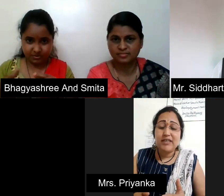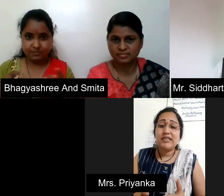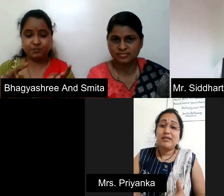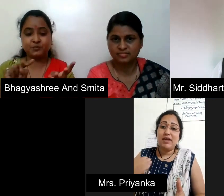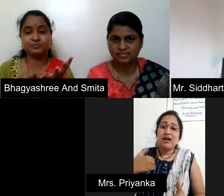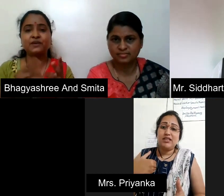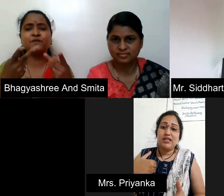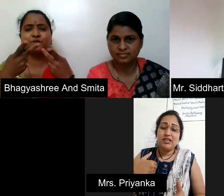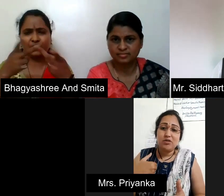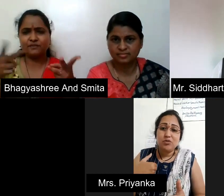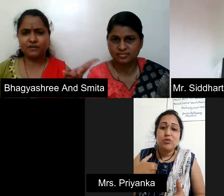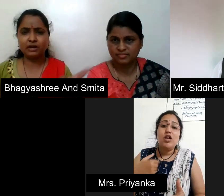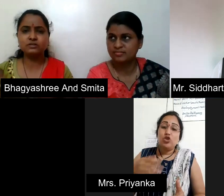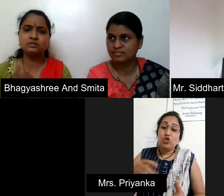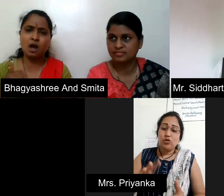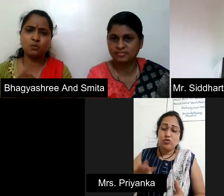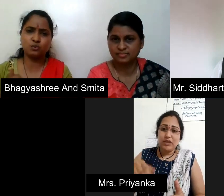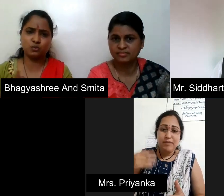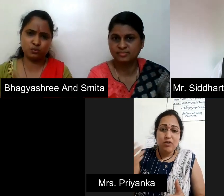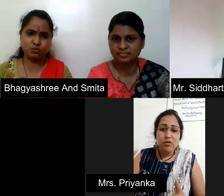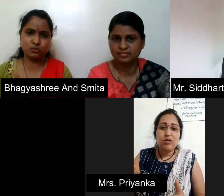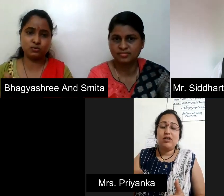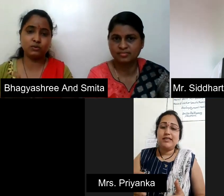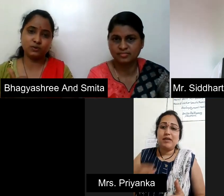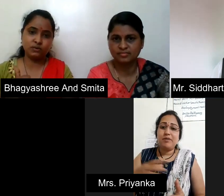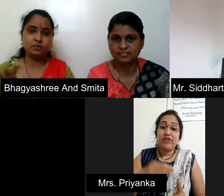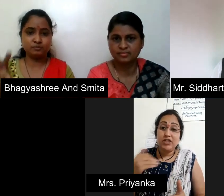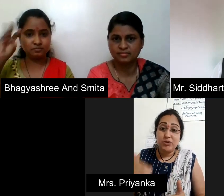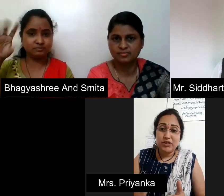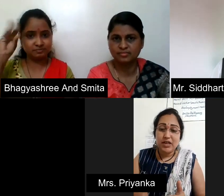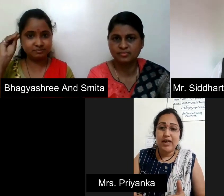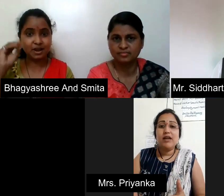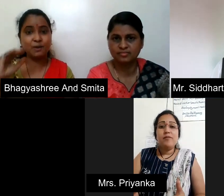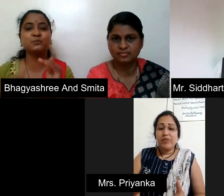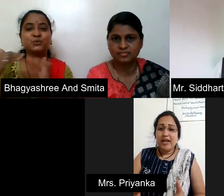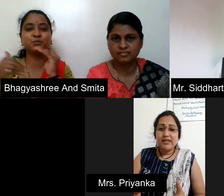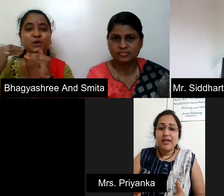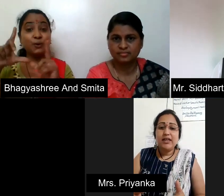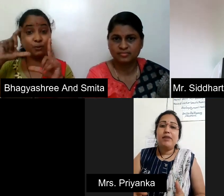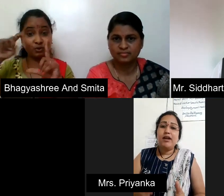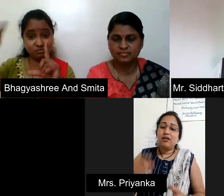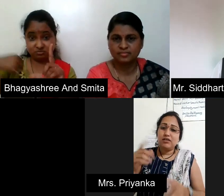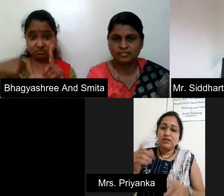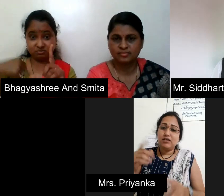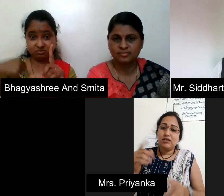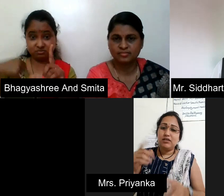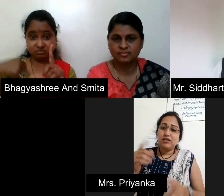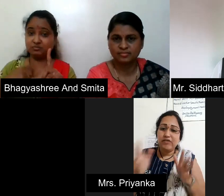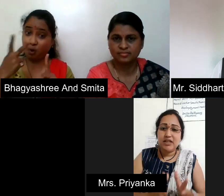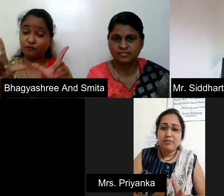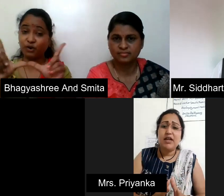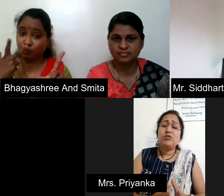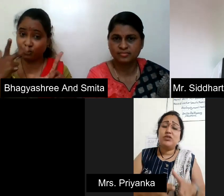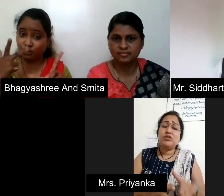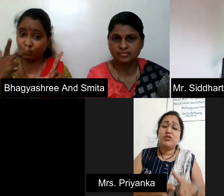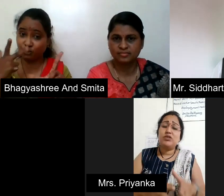सके। जैसे मैं आज टीचर हूँ तो दूसरे भी लोग ऐसा अपना फील्ड चूज करे, ऐसा नहीं कि मैं सिर्फ टीचर ही बनना